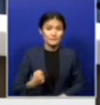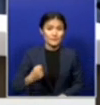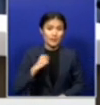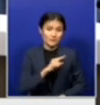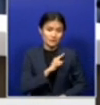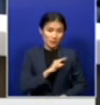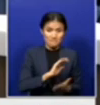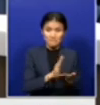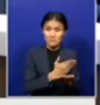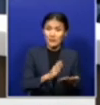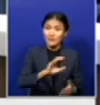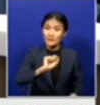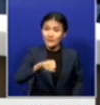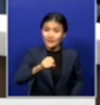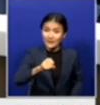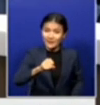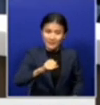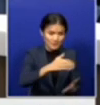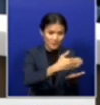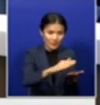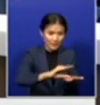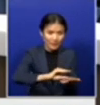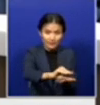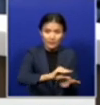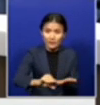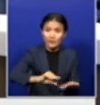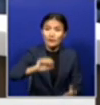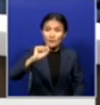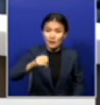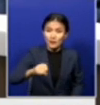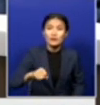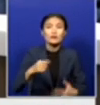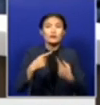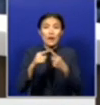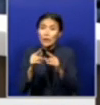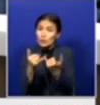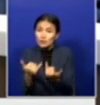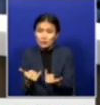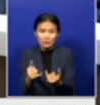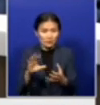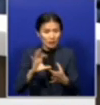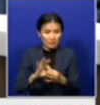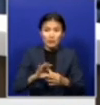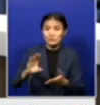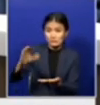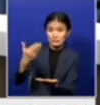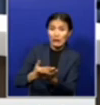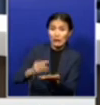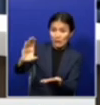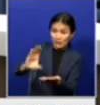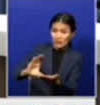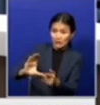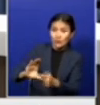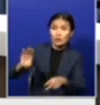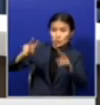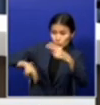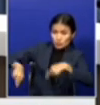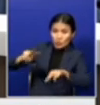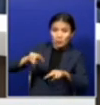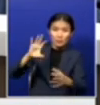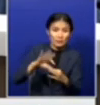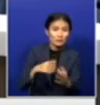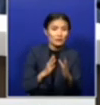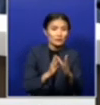นี้ท่านก็มีเพียงแต่ตั้งคณะกรรมการกันกองในการใช้จ่ายกู้เงินเพียงไม่กี่ค